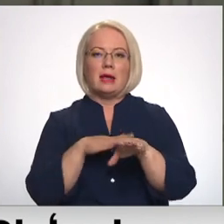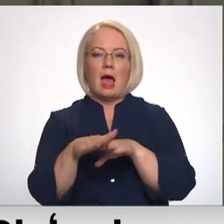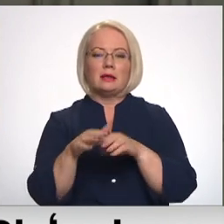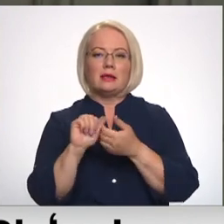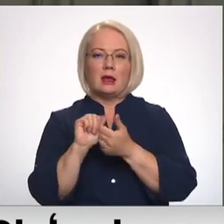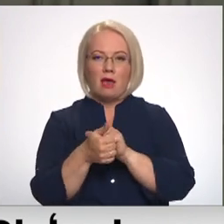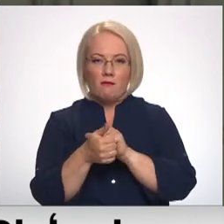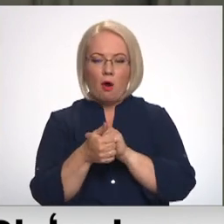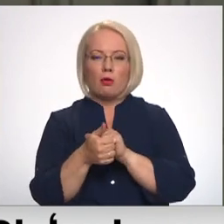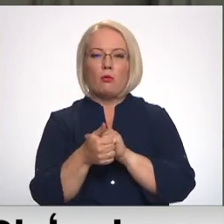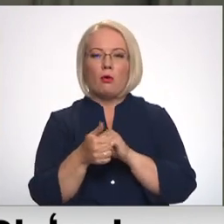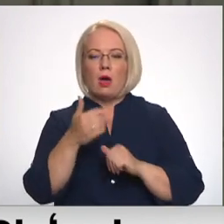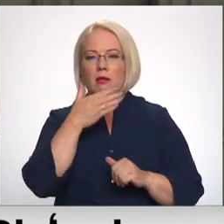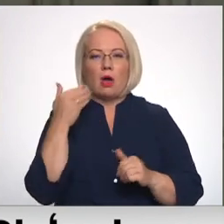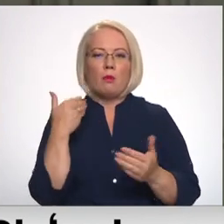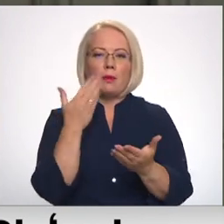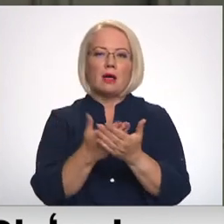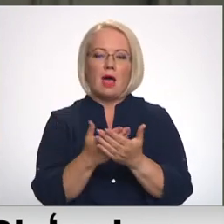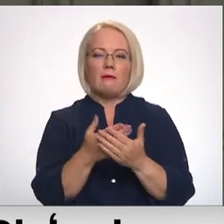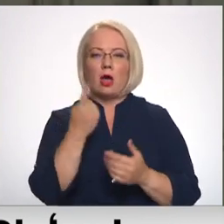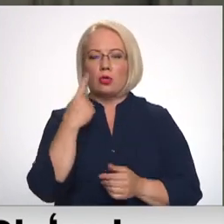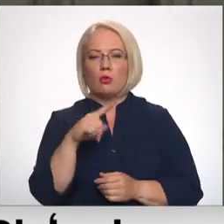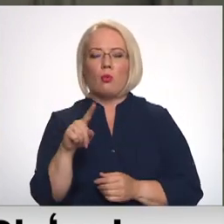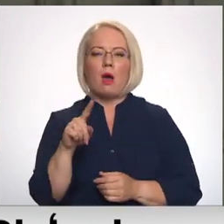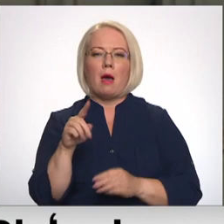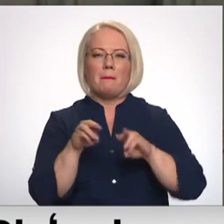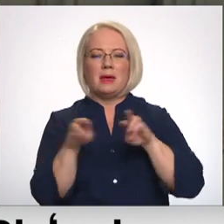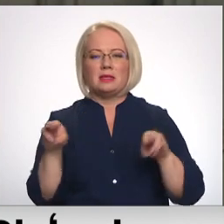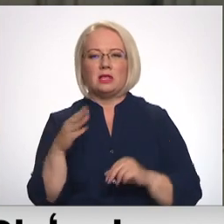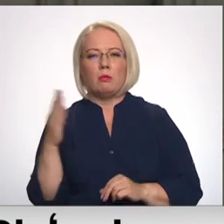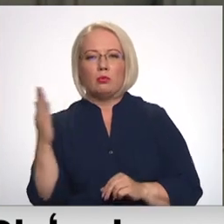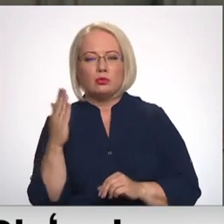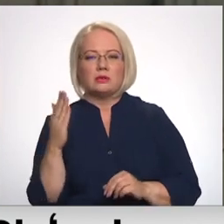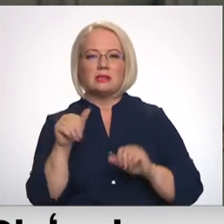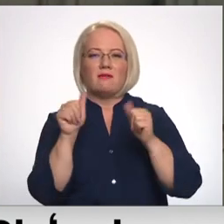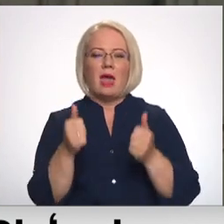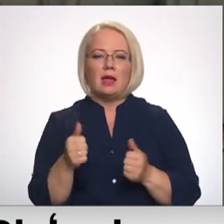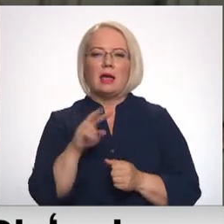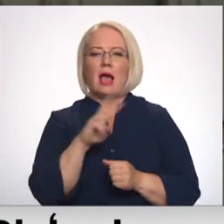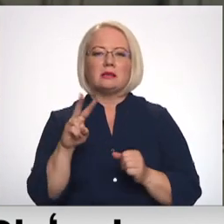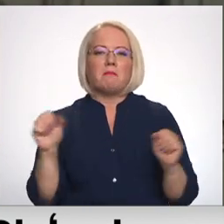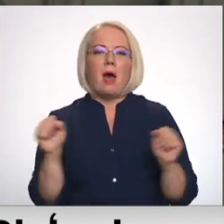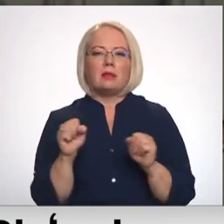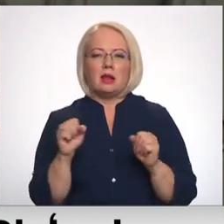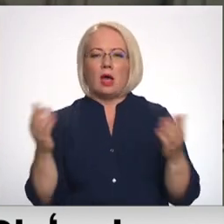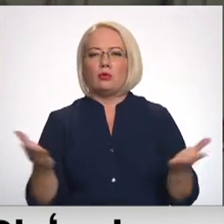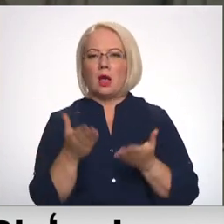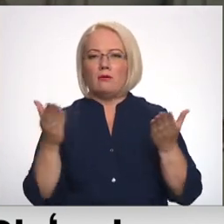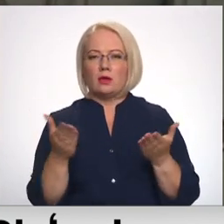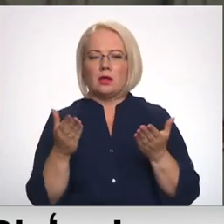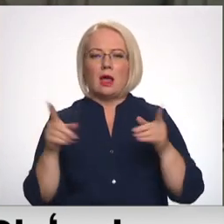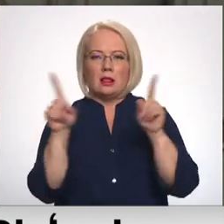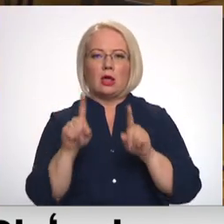reformu, nav piedāvāt no viņa puses mehānismi, kas tiešām pātrinātu un atvieglotu